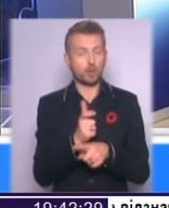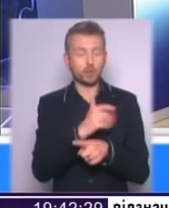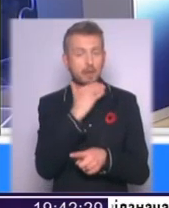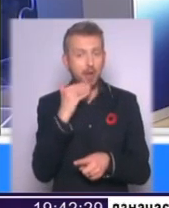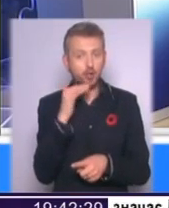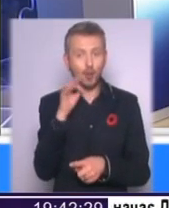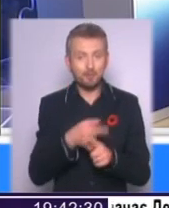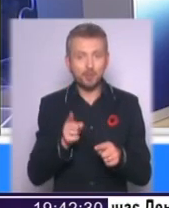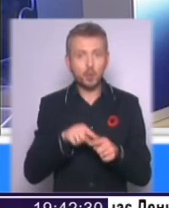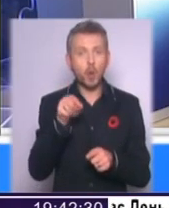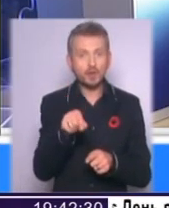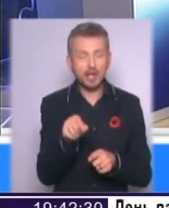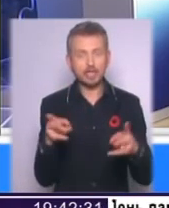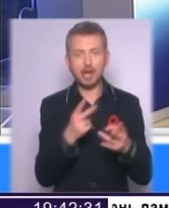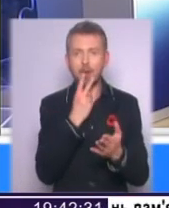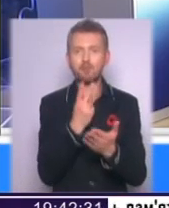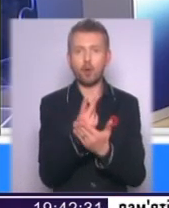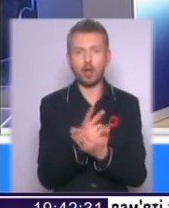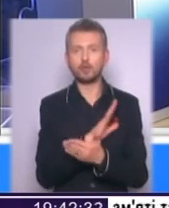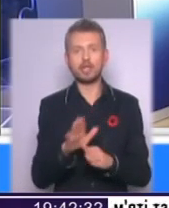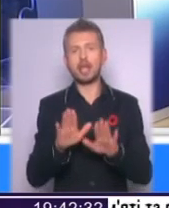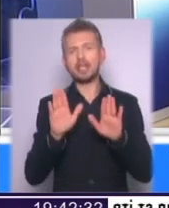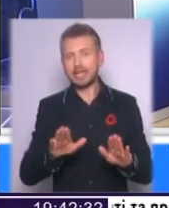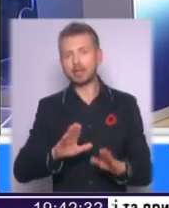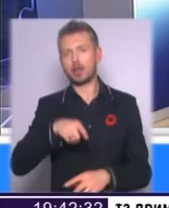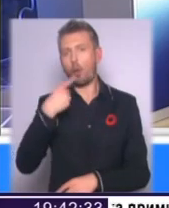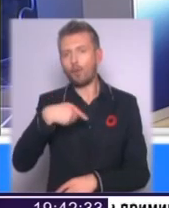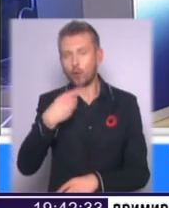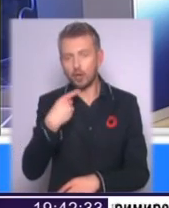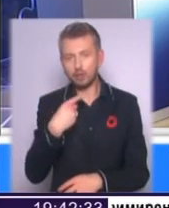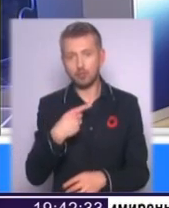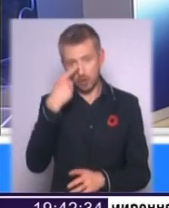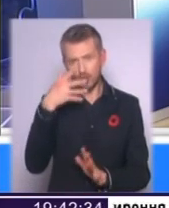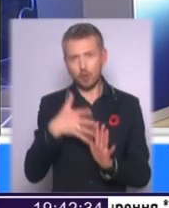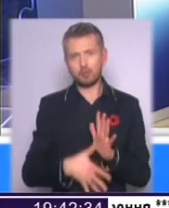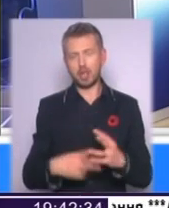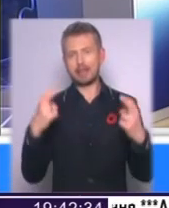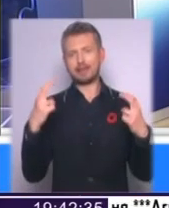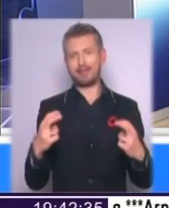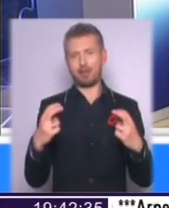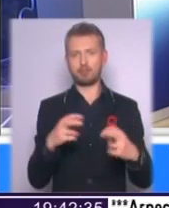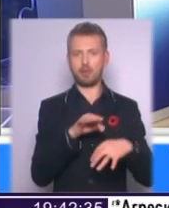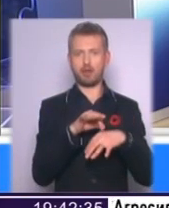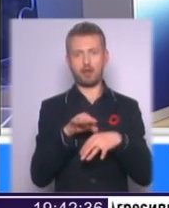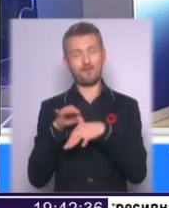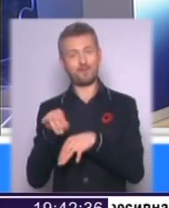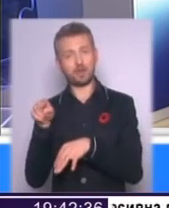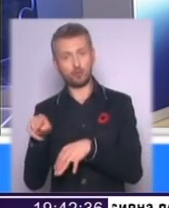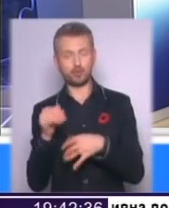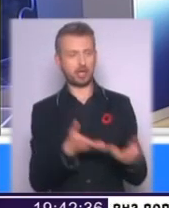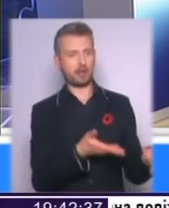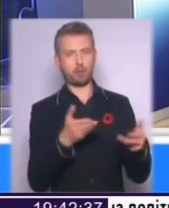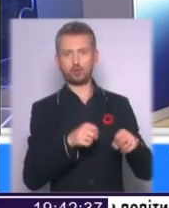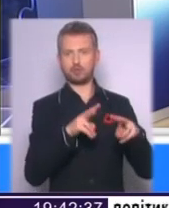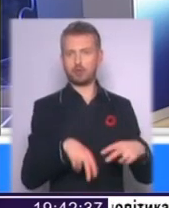Про це треба показувати, не тільки казати. Розумієте, от сидять, наприклад, ведучі і сидять запрошені